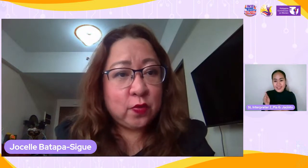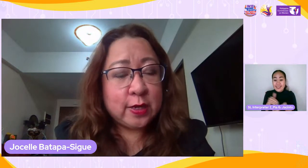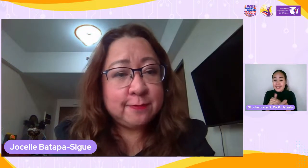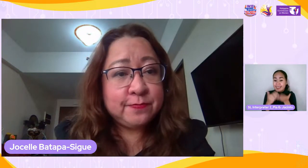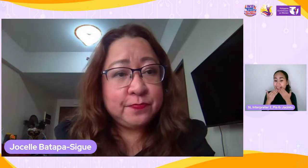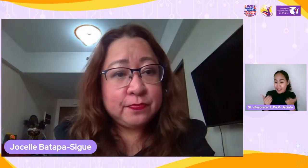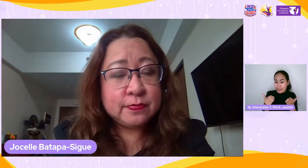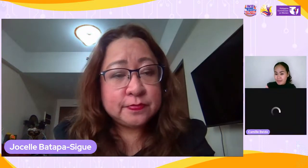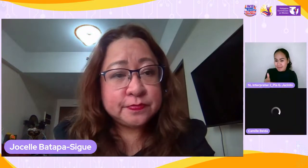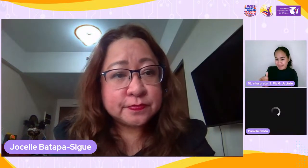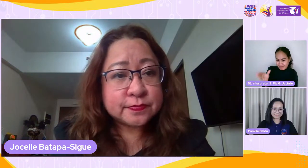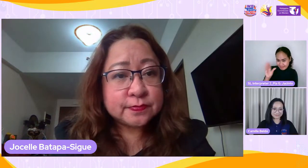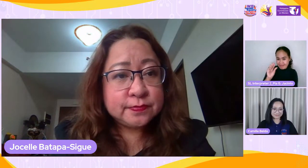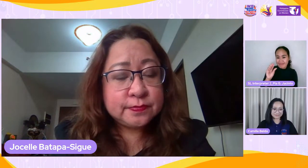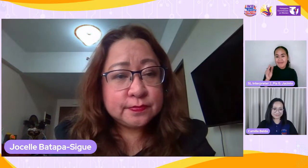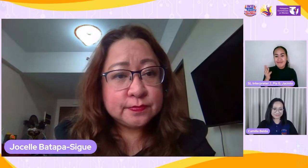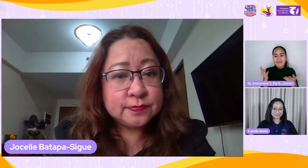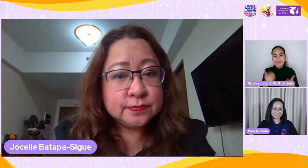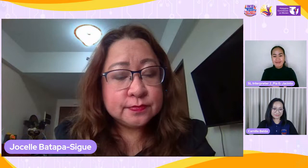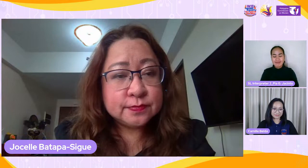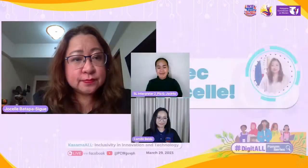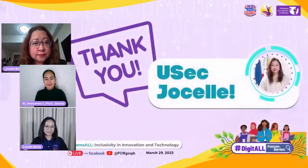afternoon to everyone.